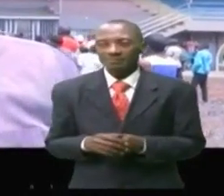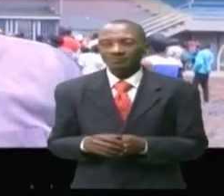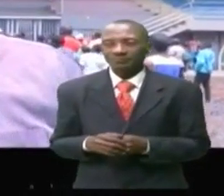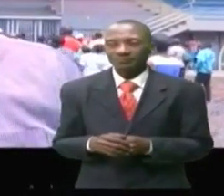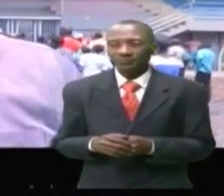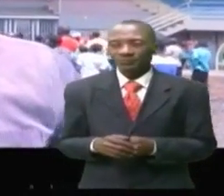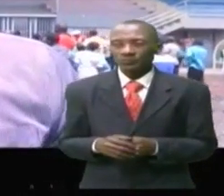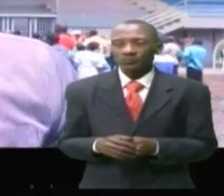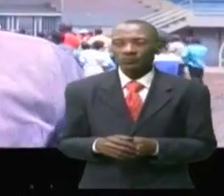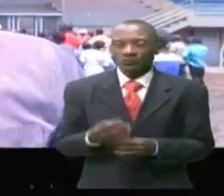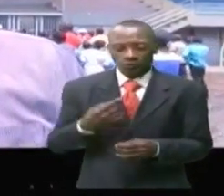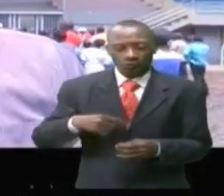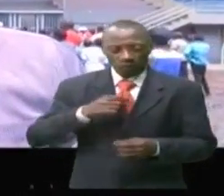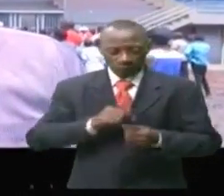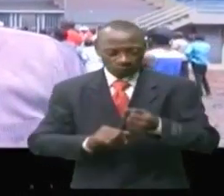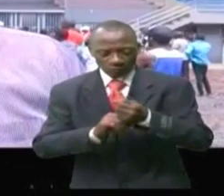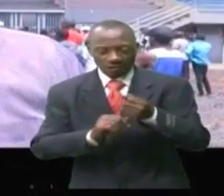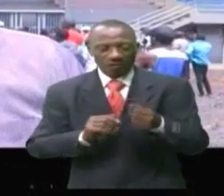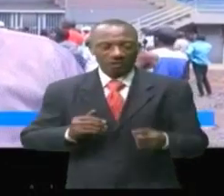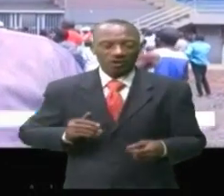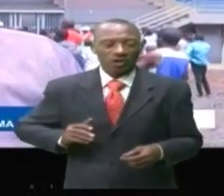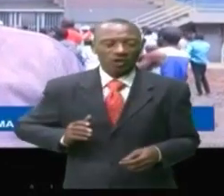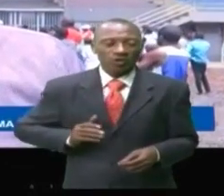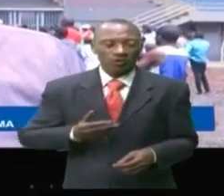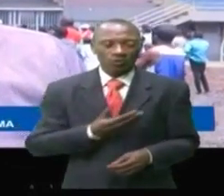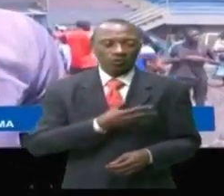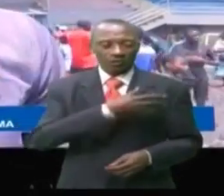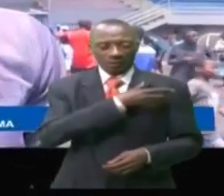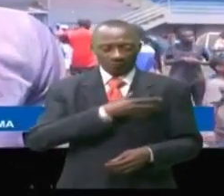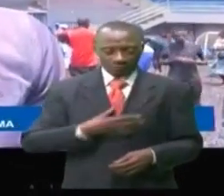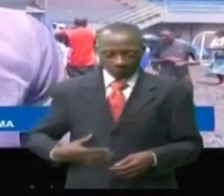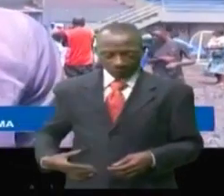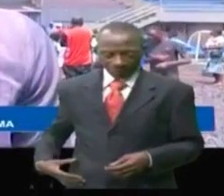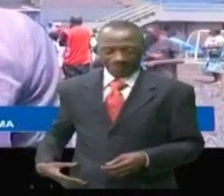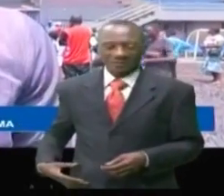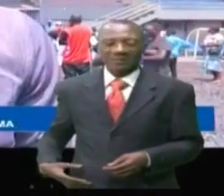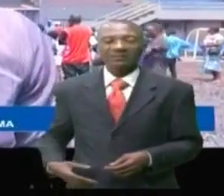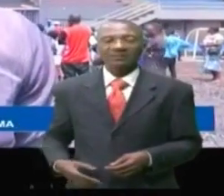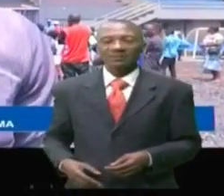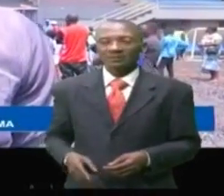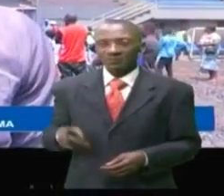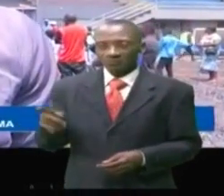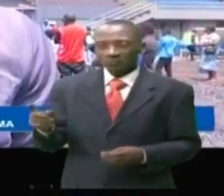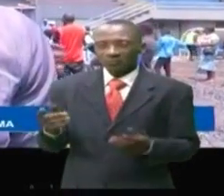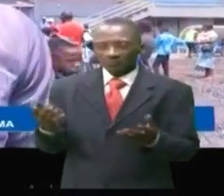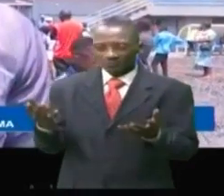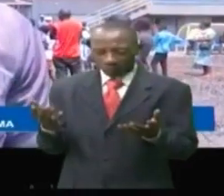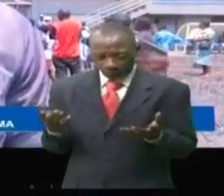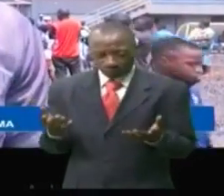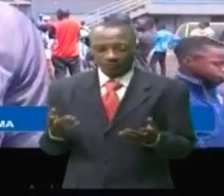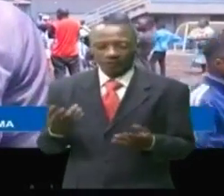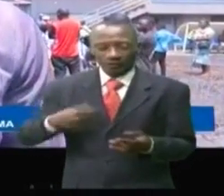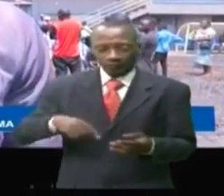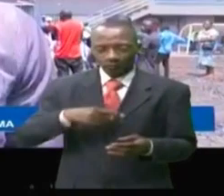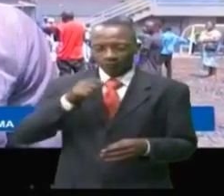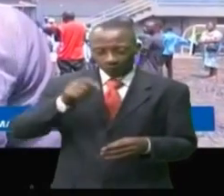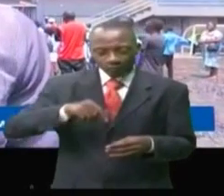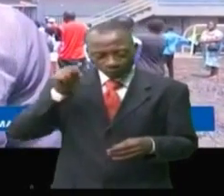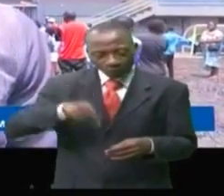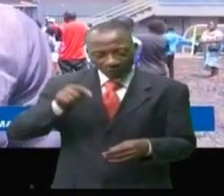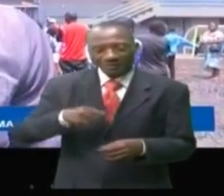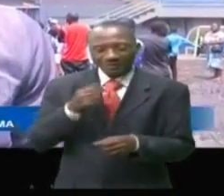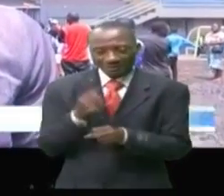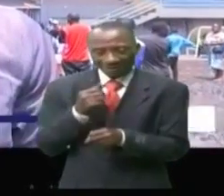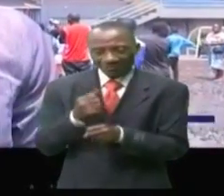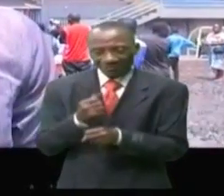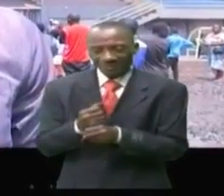qui est descendu sur terrain pour entendre les cris d'alarme de la jeunesse. Nous lançons un cri d'alarme aux autorités parce que la jeunesse, pendant un certain